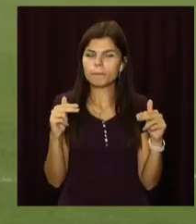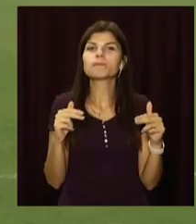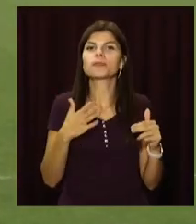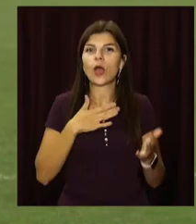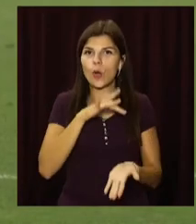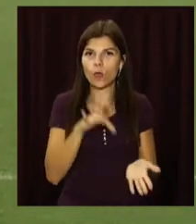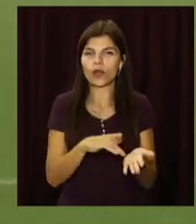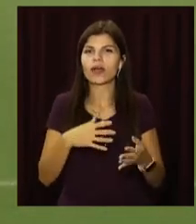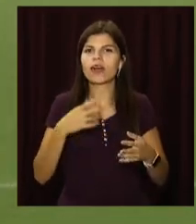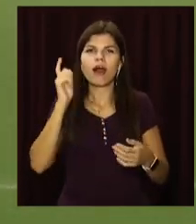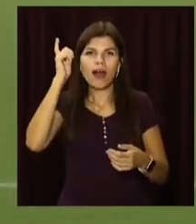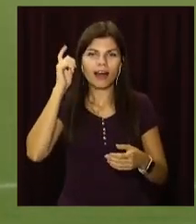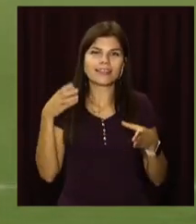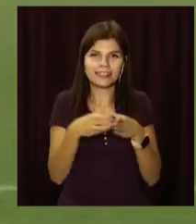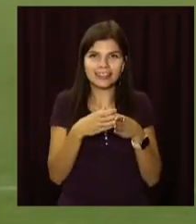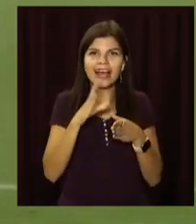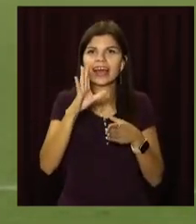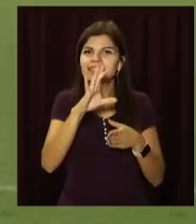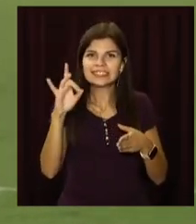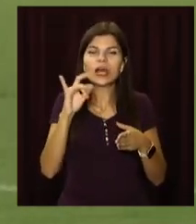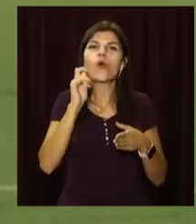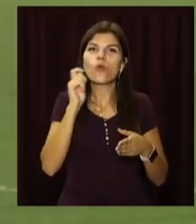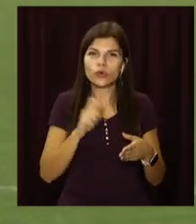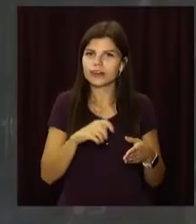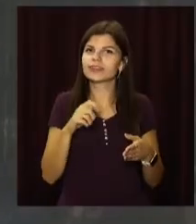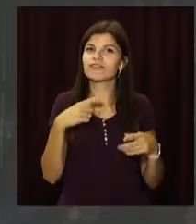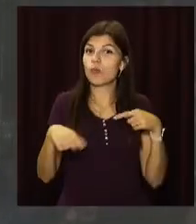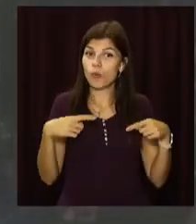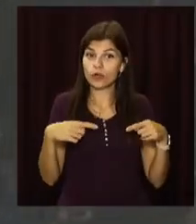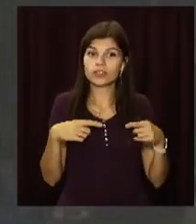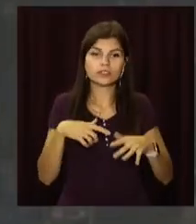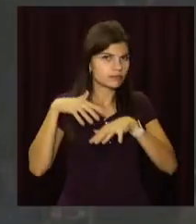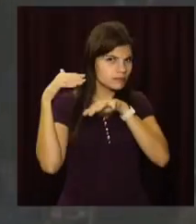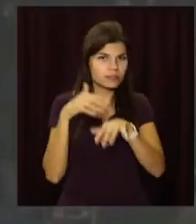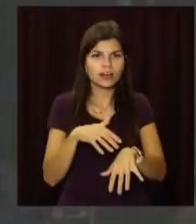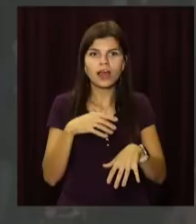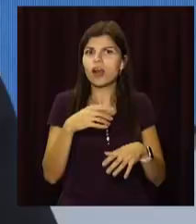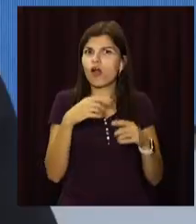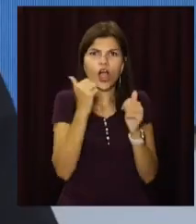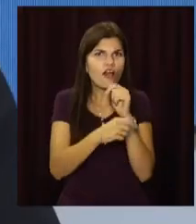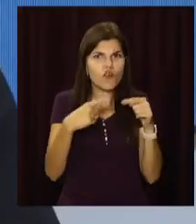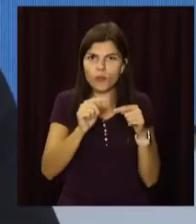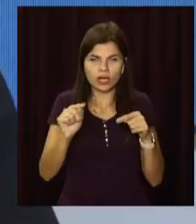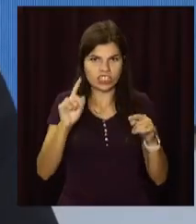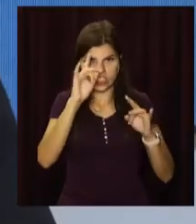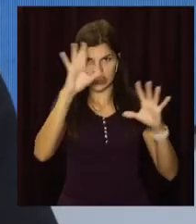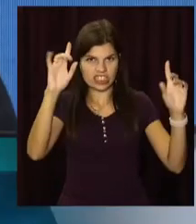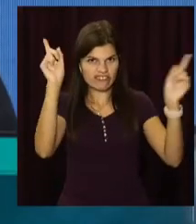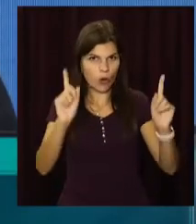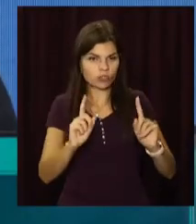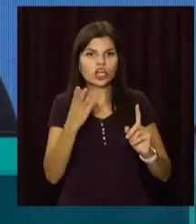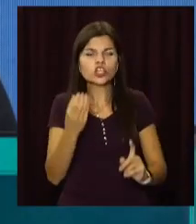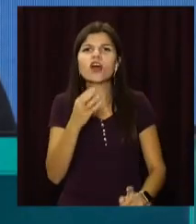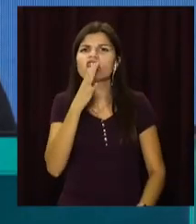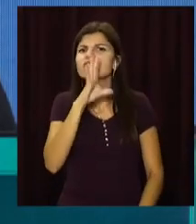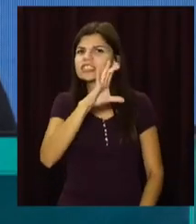міста завітають легендарні гравці радянського і українського футболу. Що не футболіст, то зірка. Це будуть зірки ще